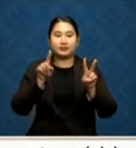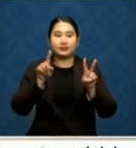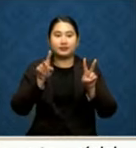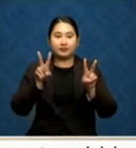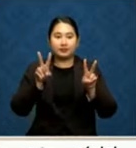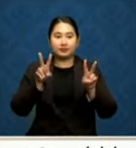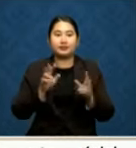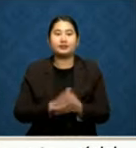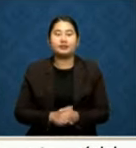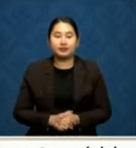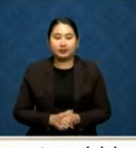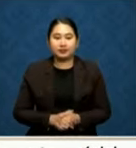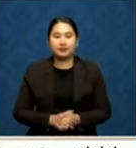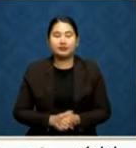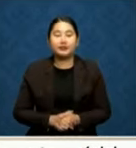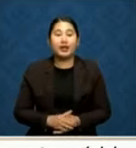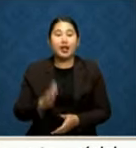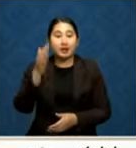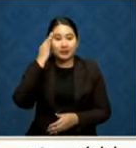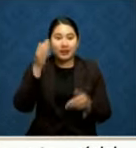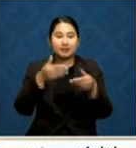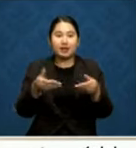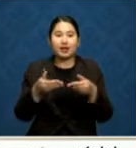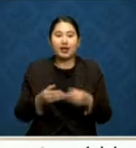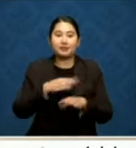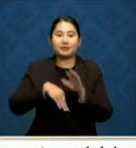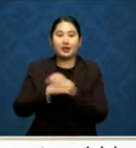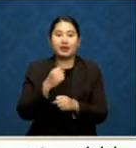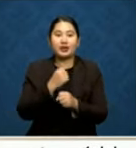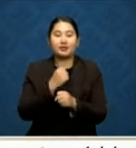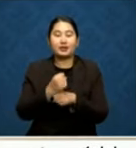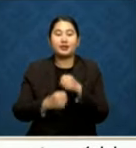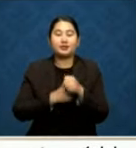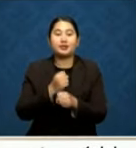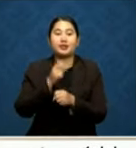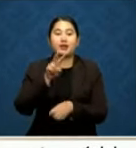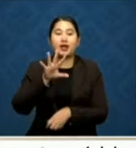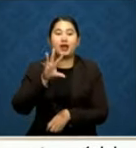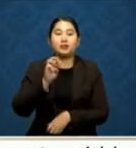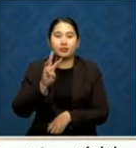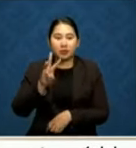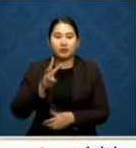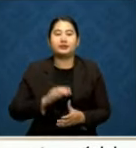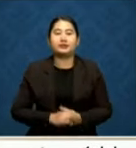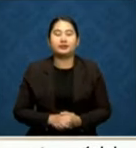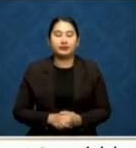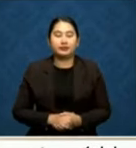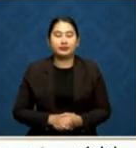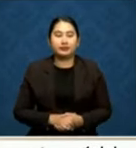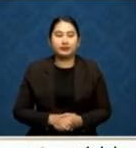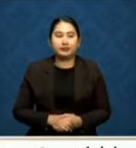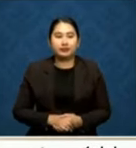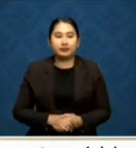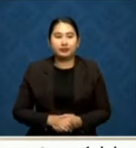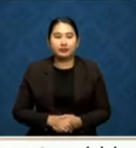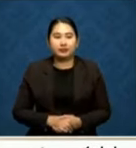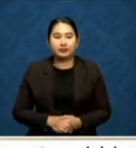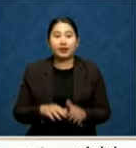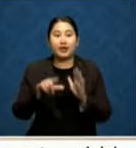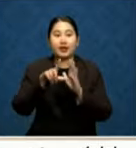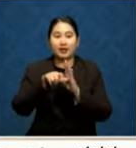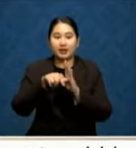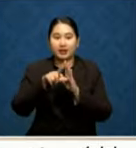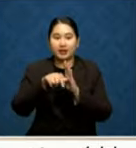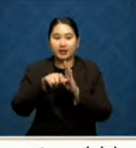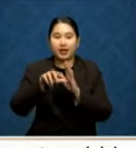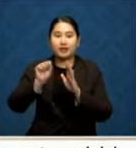รับทาบรายงานผลการปฏิบัติงานประจำปี 2,566 ของสภาวองคกรผู้บริโคครับด้วยเลขัิการสำนกงานส